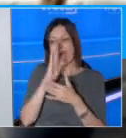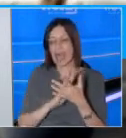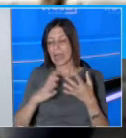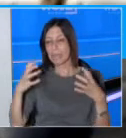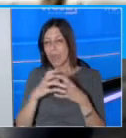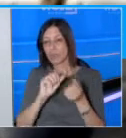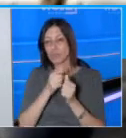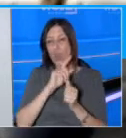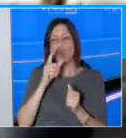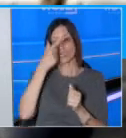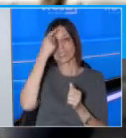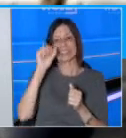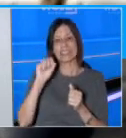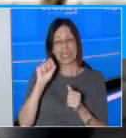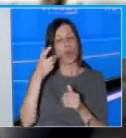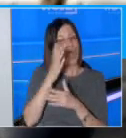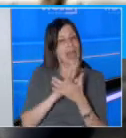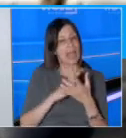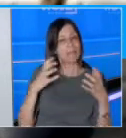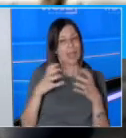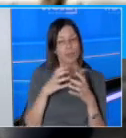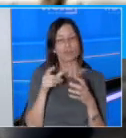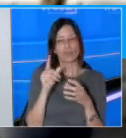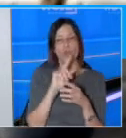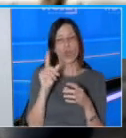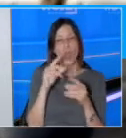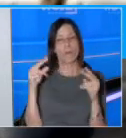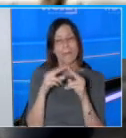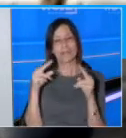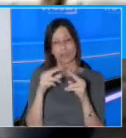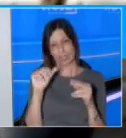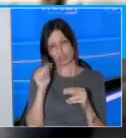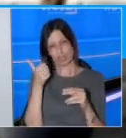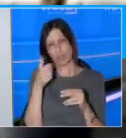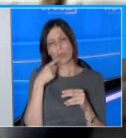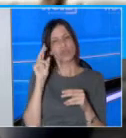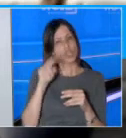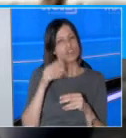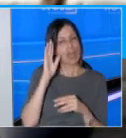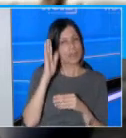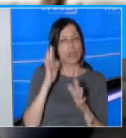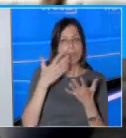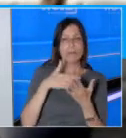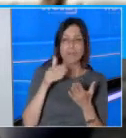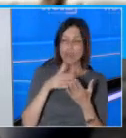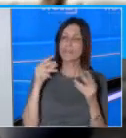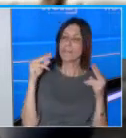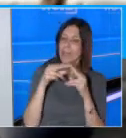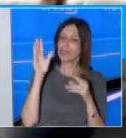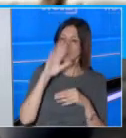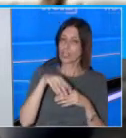אז כן, גדעון סער נחשב חלק מהגוש, אבל הוא לא בסבב הפגישות הראשון. אומרים לנו אנשי יש עתיד, סביר להניח שבהמשך אנחנו גם נתפגש איתו.